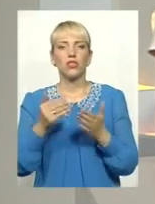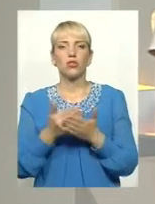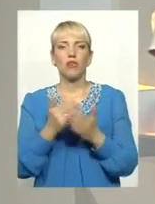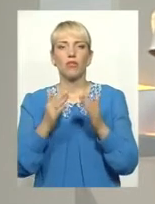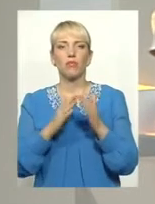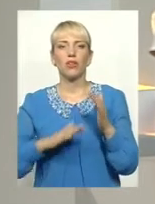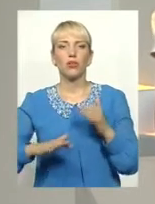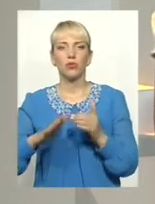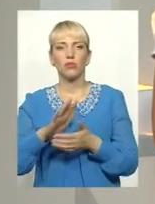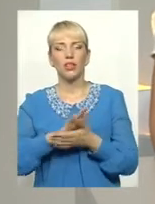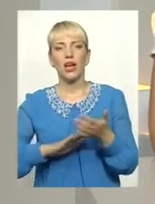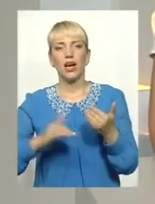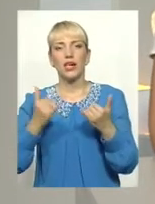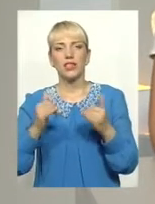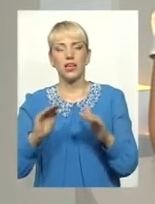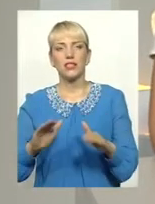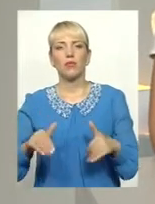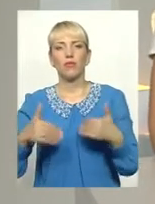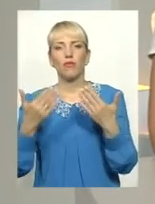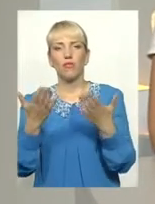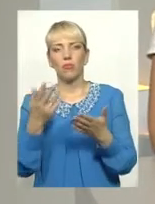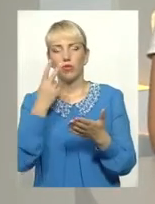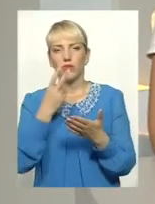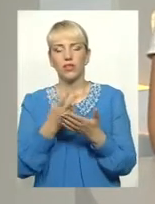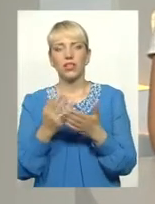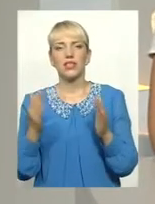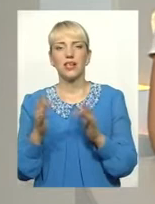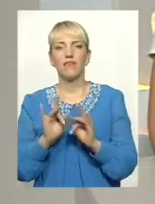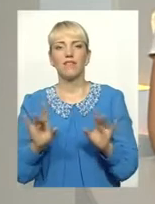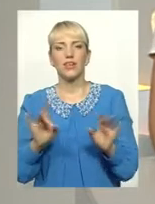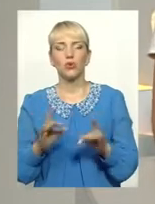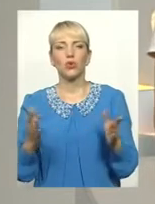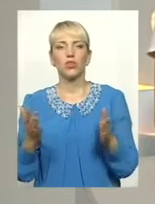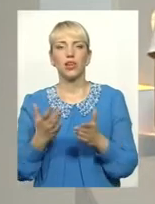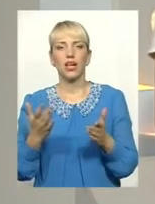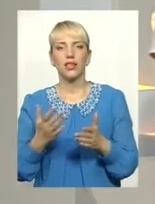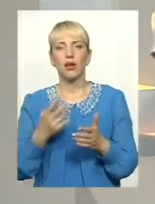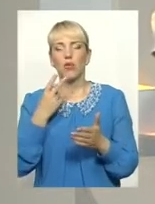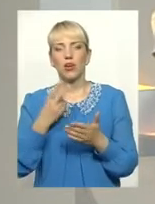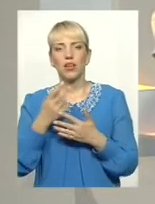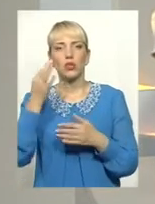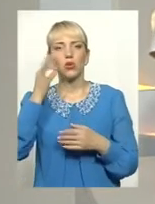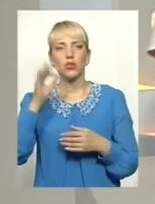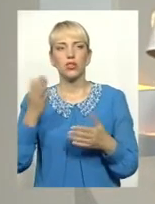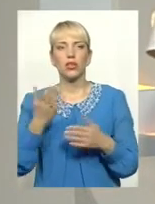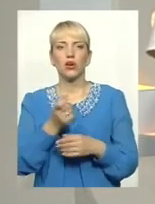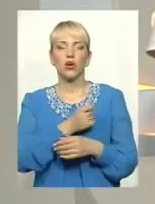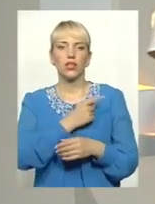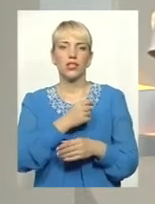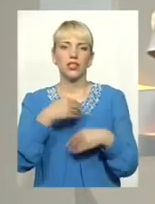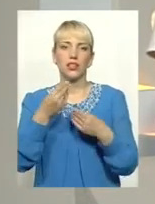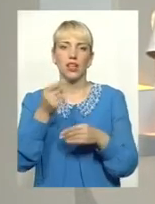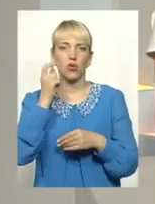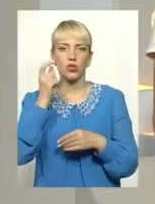надалі. А зараз запропоную вам подивитись відеоматеріал, який покаже, який досвід вже Одеса дала Україні з